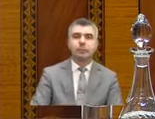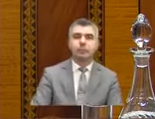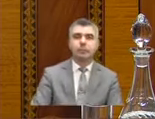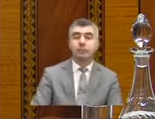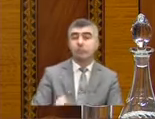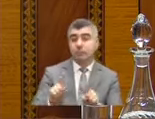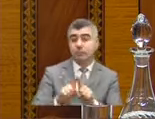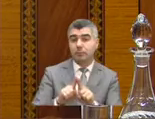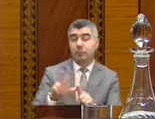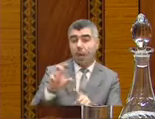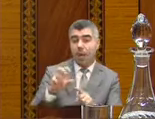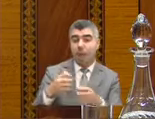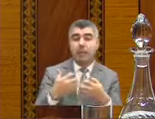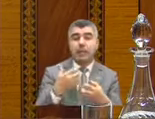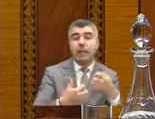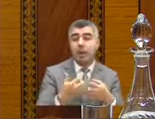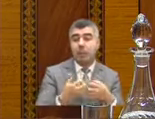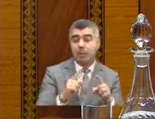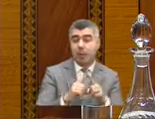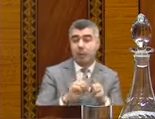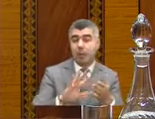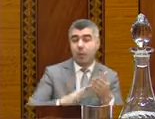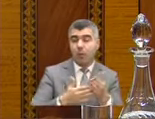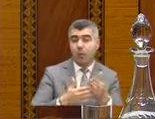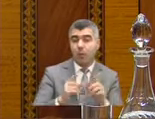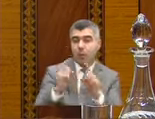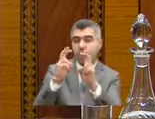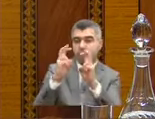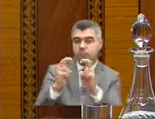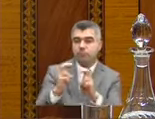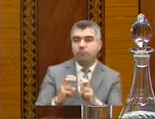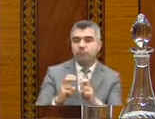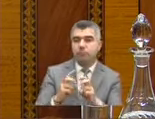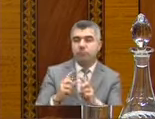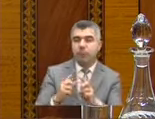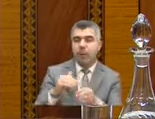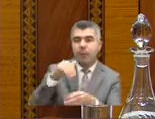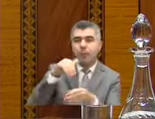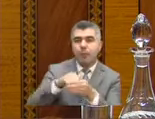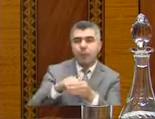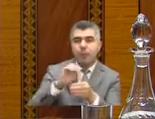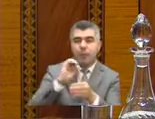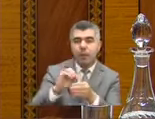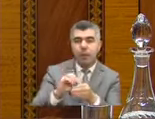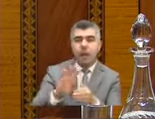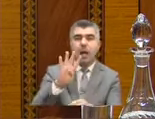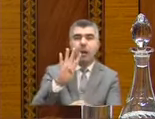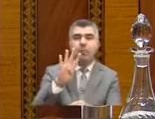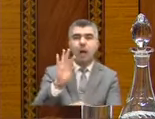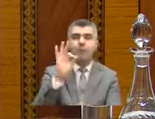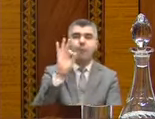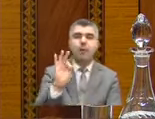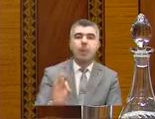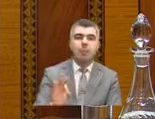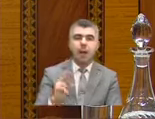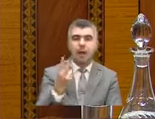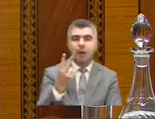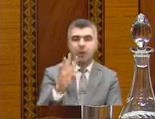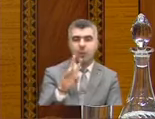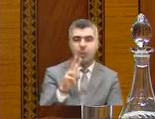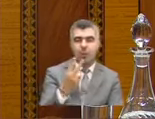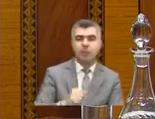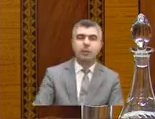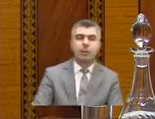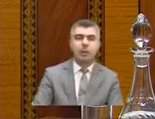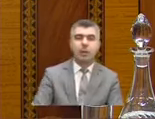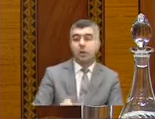وستمكن هذه الدينامية من تقليص عجز الميزانية ليستقر في حدود 4% سنة 2024، بعد